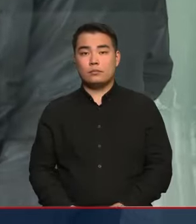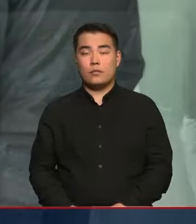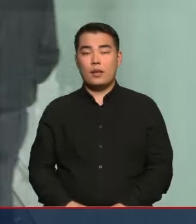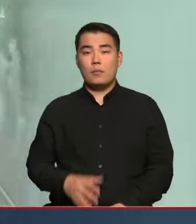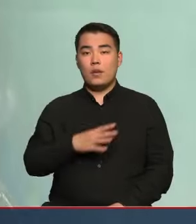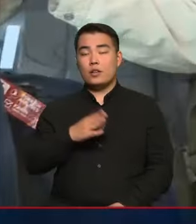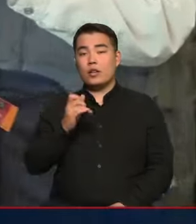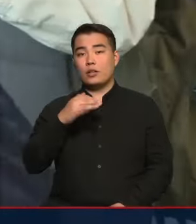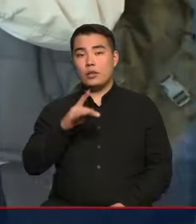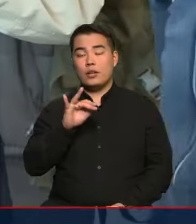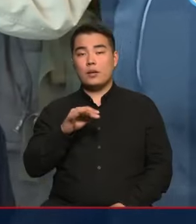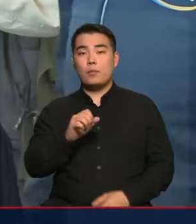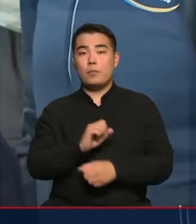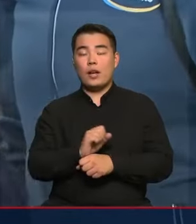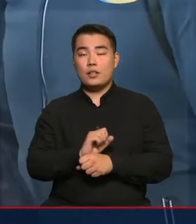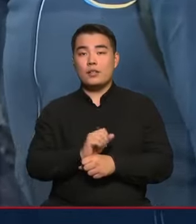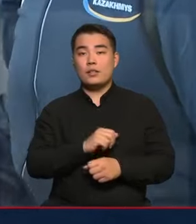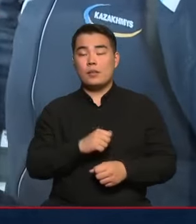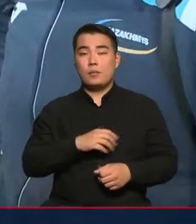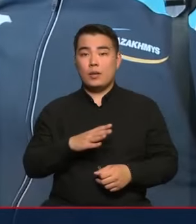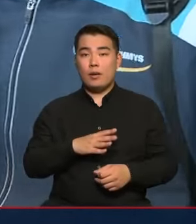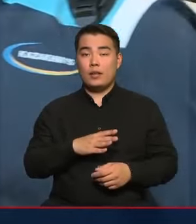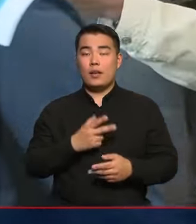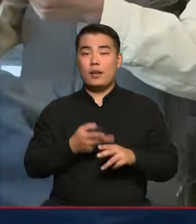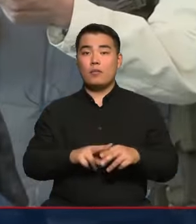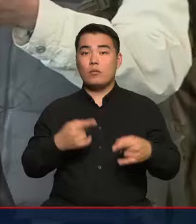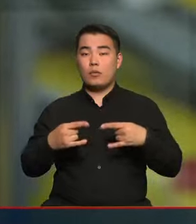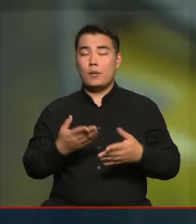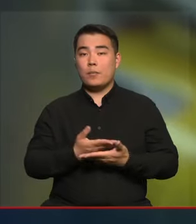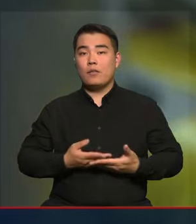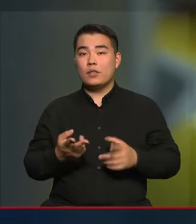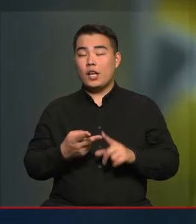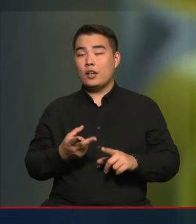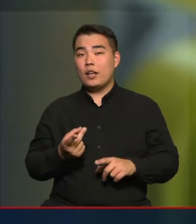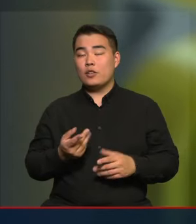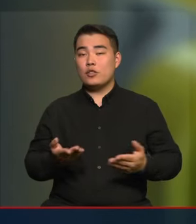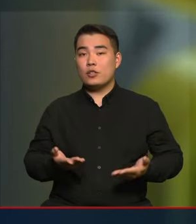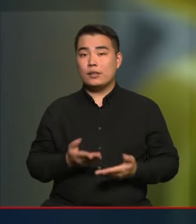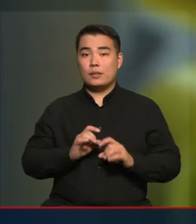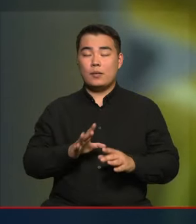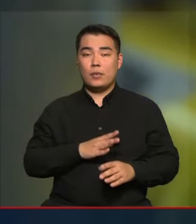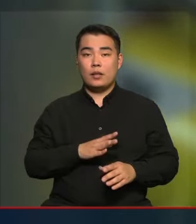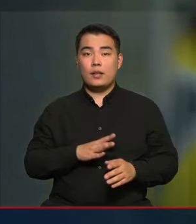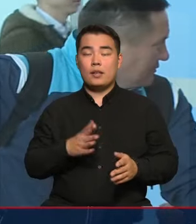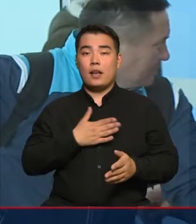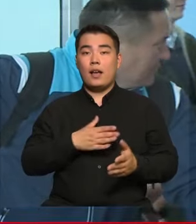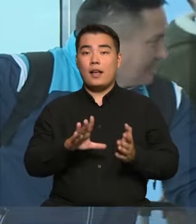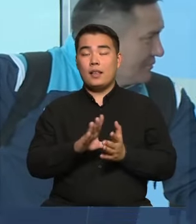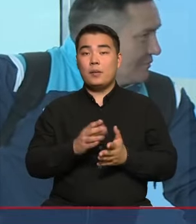Бірі шахтер, бірі машина жүргізушісі. Бірақ футбол біздің екінші өміріміз дейді олар. Электромонтермін,